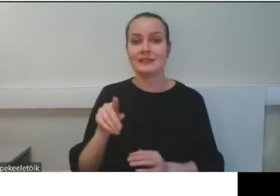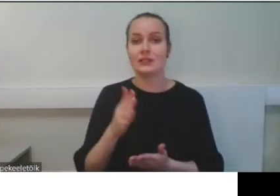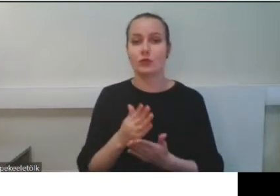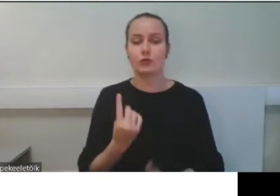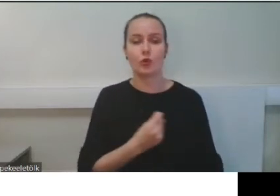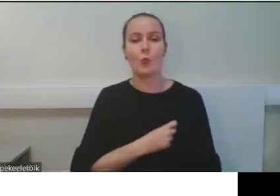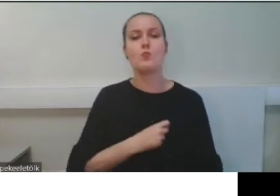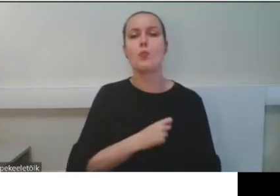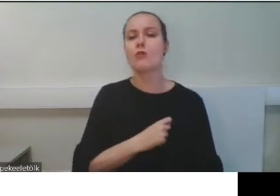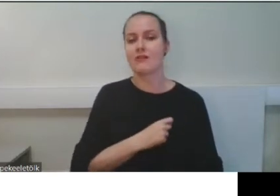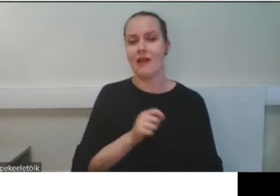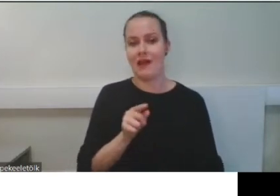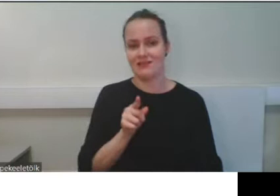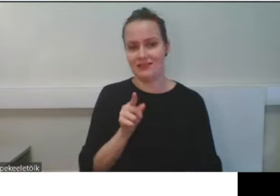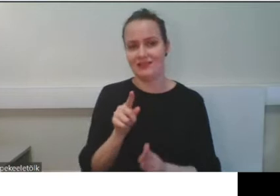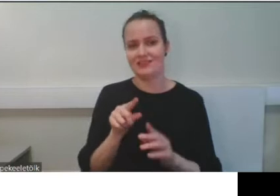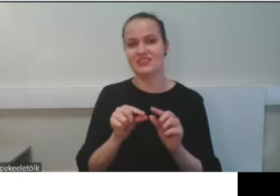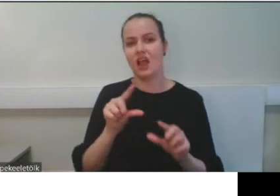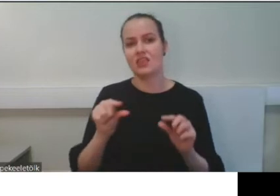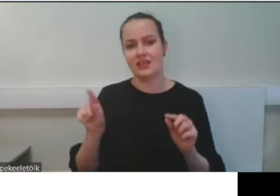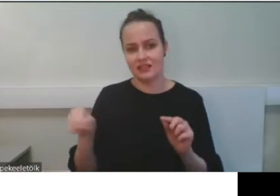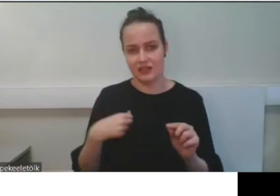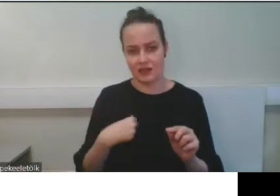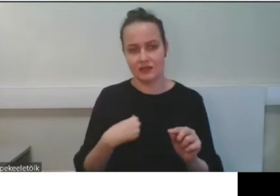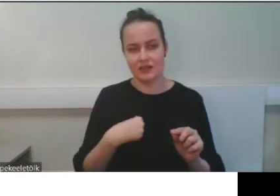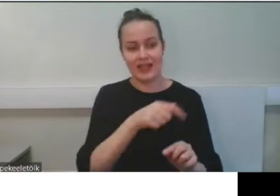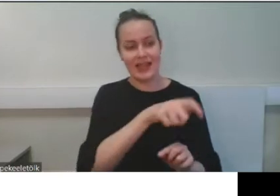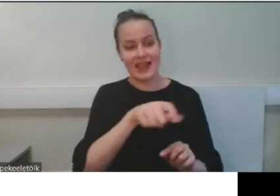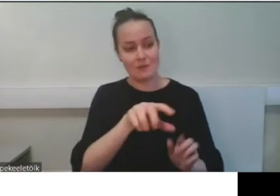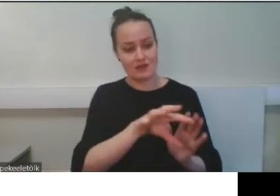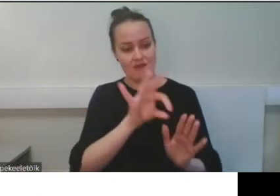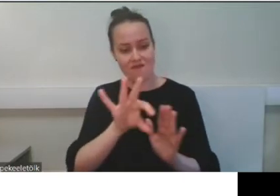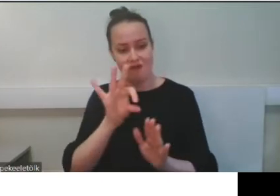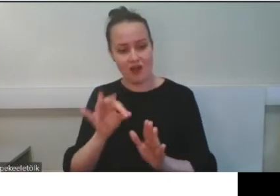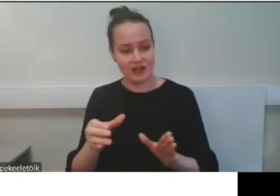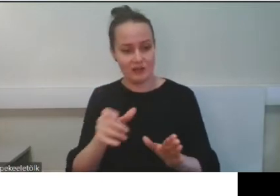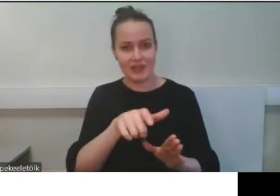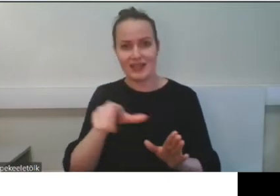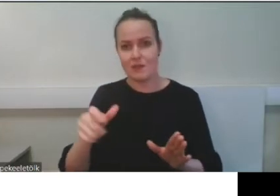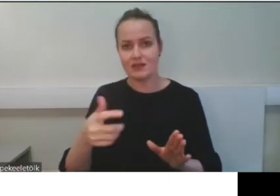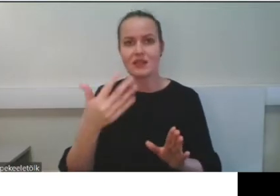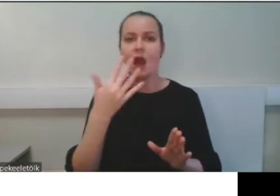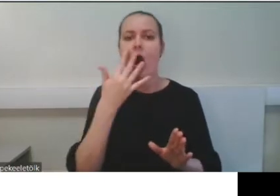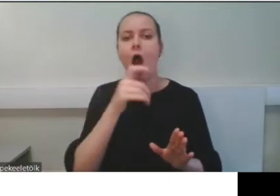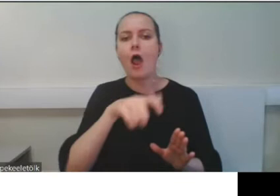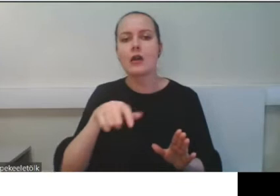nendest moodustavad siis vanemaealised ja vanemaealiste siis vaesuse määr on juba siis teistega võrreldes palju kõrgem .